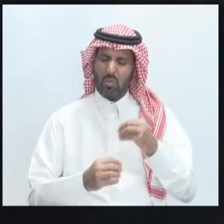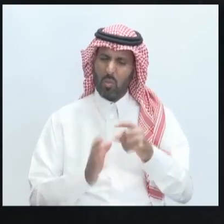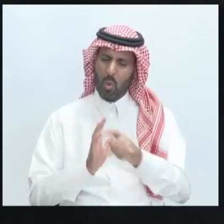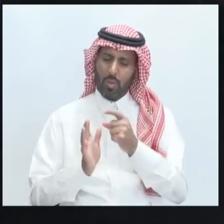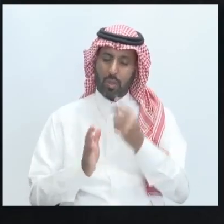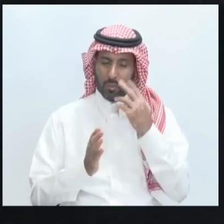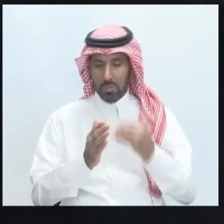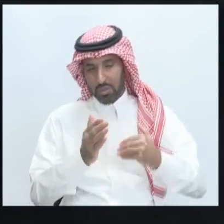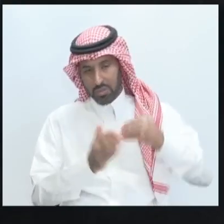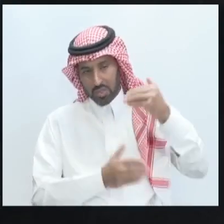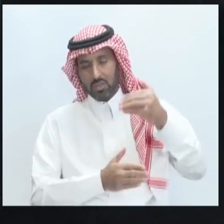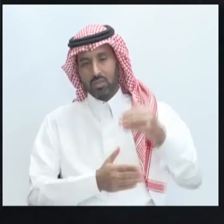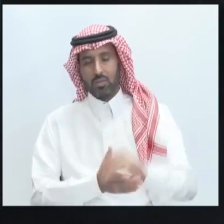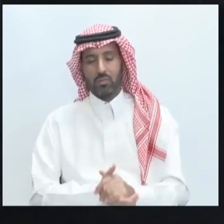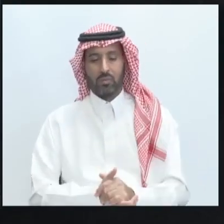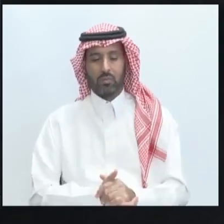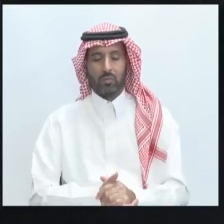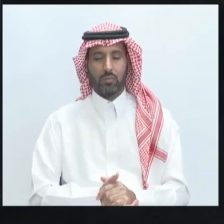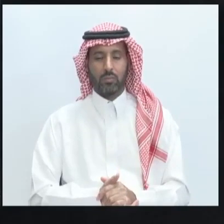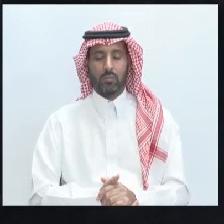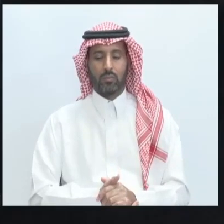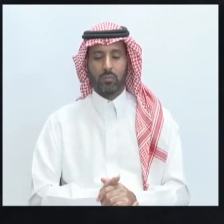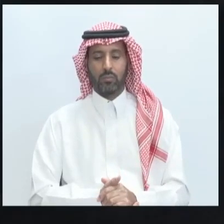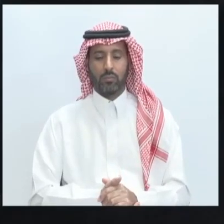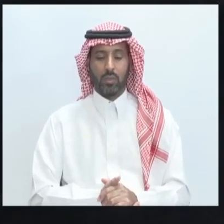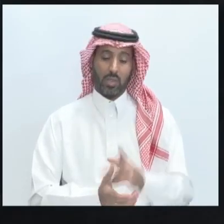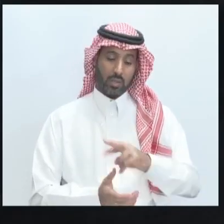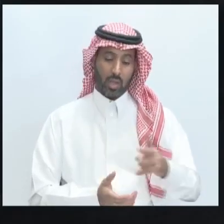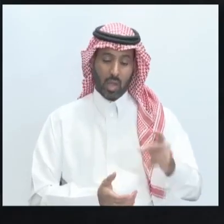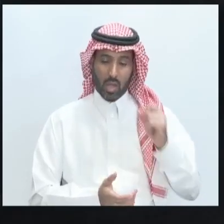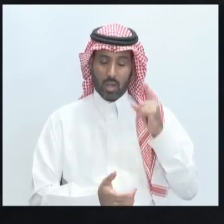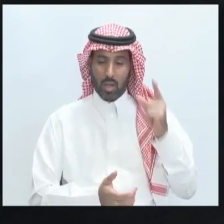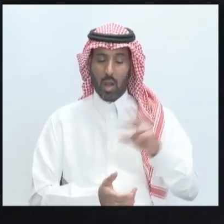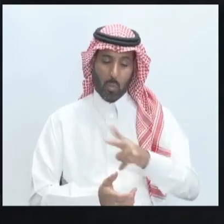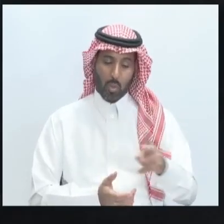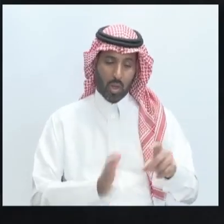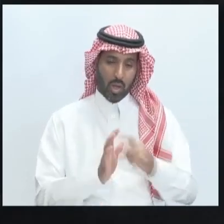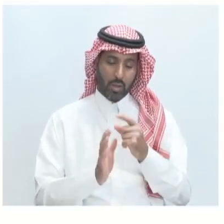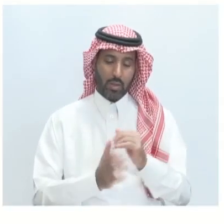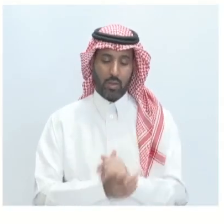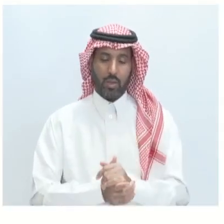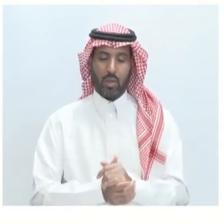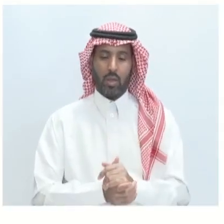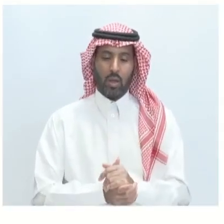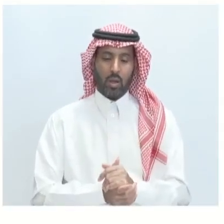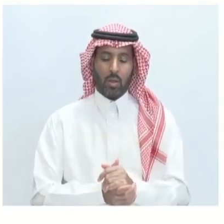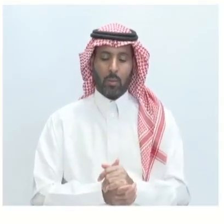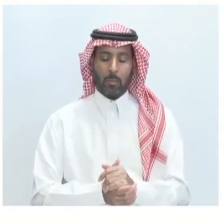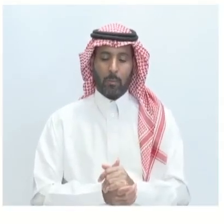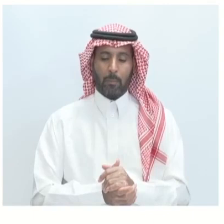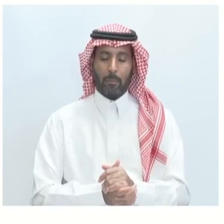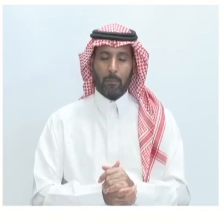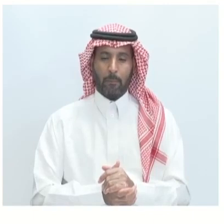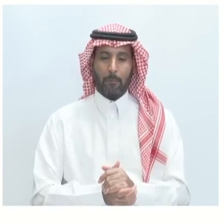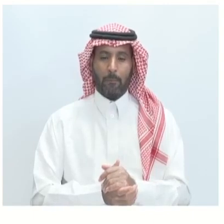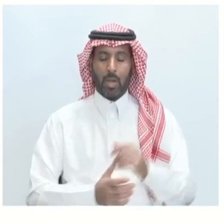افاق في مستقبلكم في حياتكم فاذا تتغير الموضوعات التي تثير الانفعالات